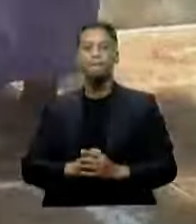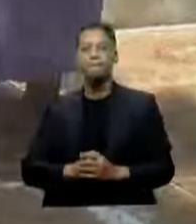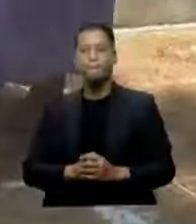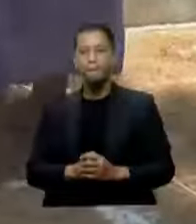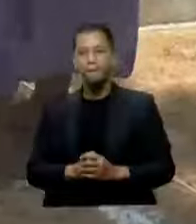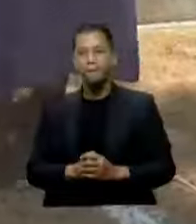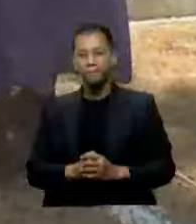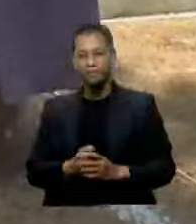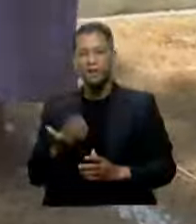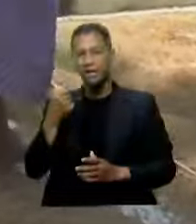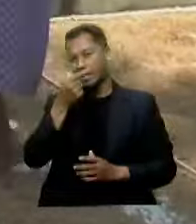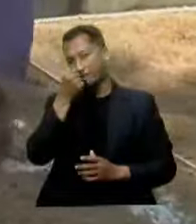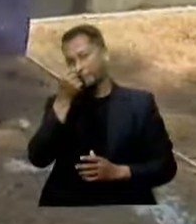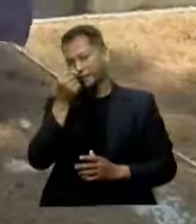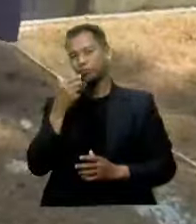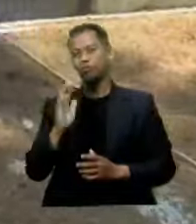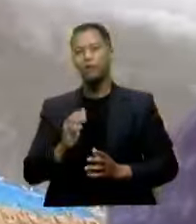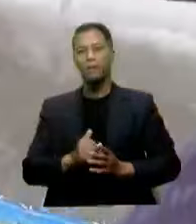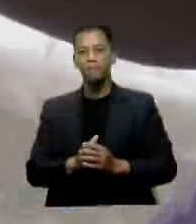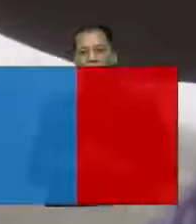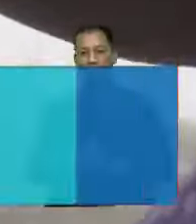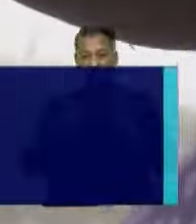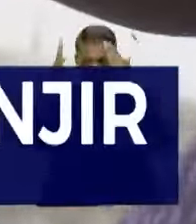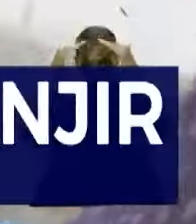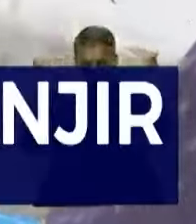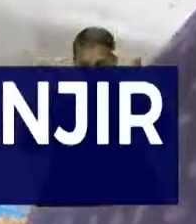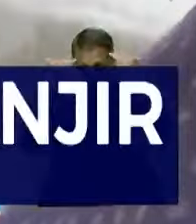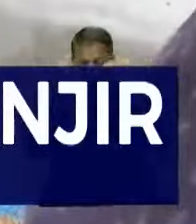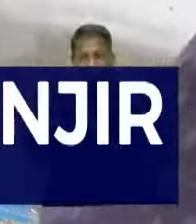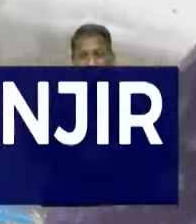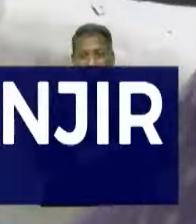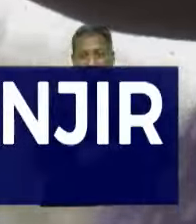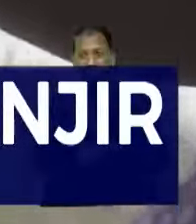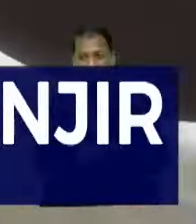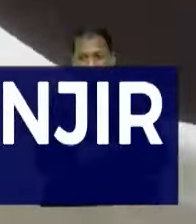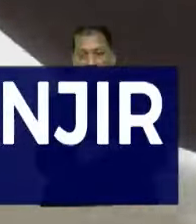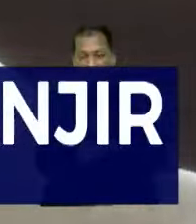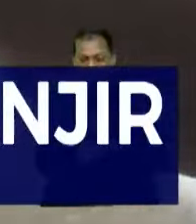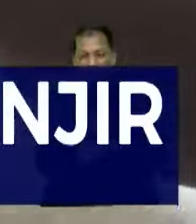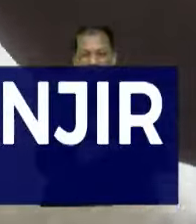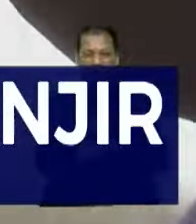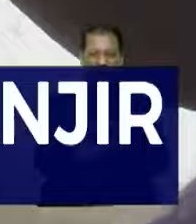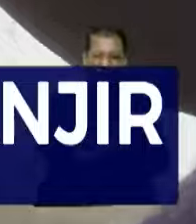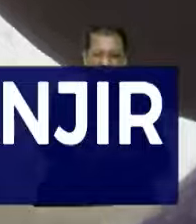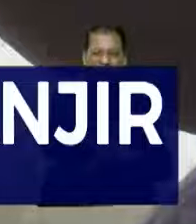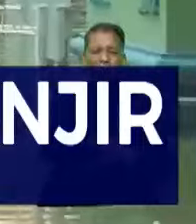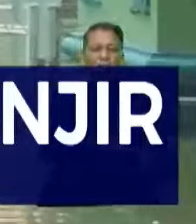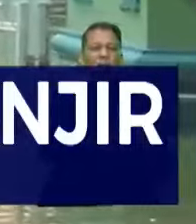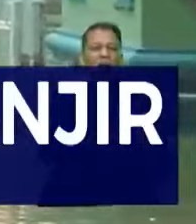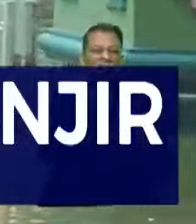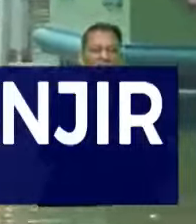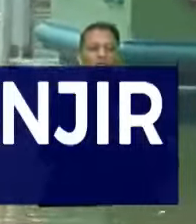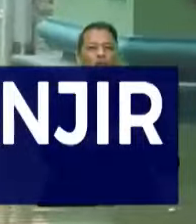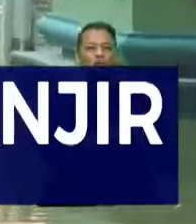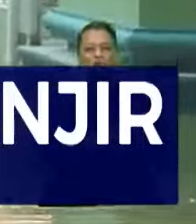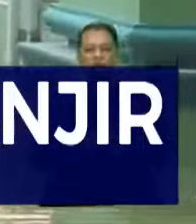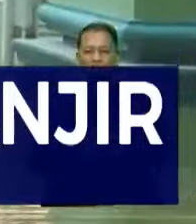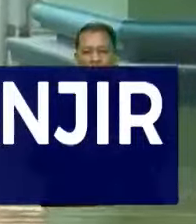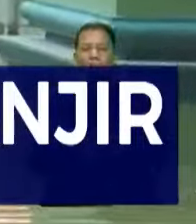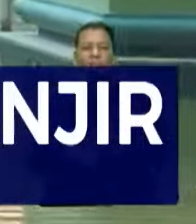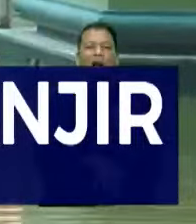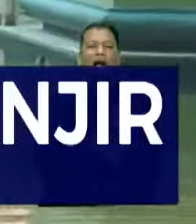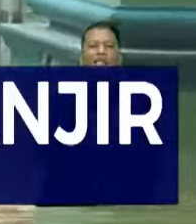ulai ribuan petani di Demak terdampak banjir hasil panen terendam banjir H terancam rusak lantaran arus banjir sangat deras mereka